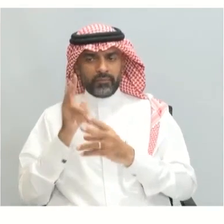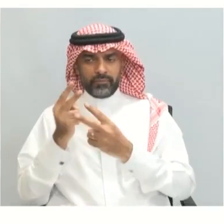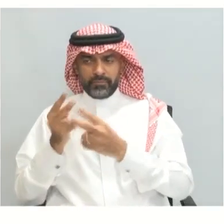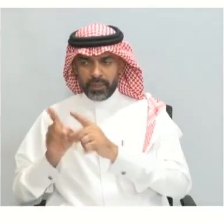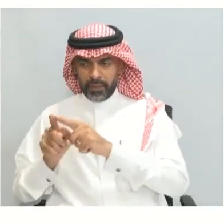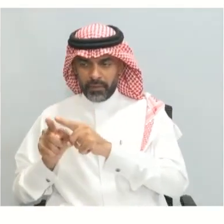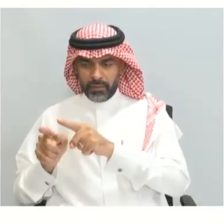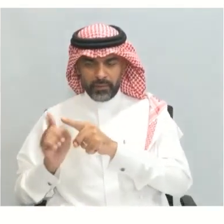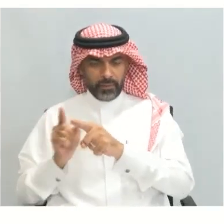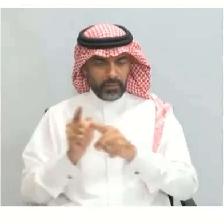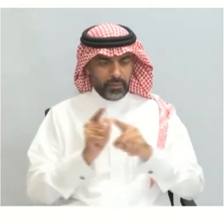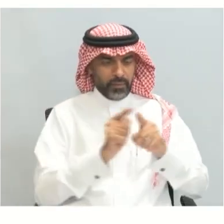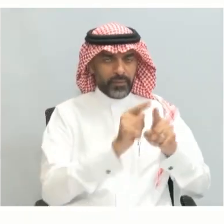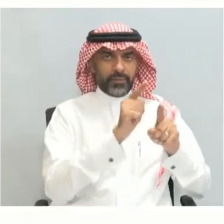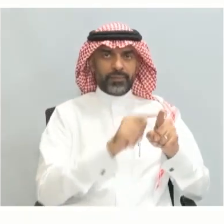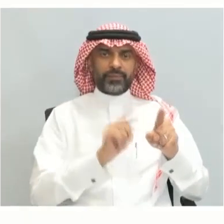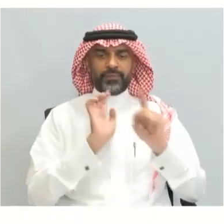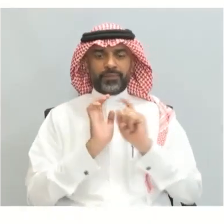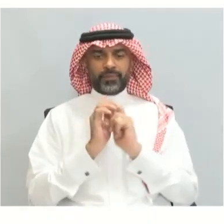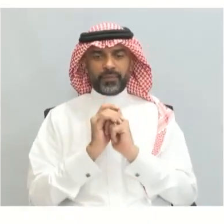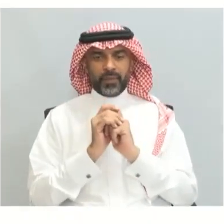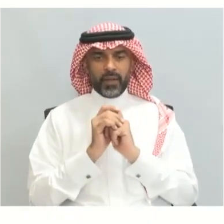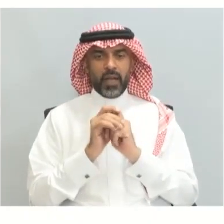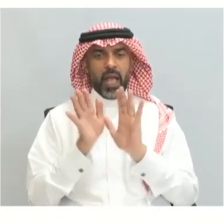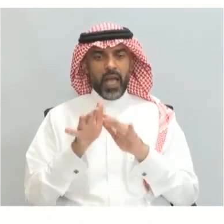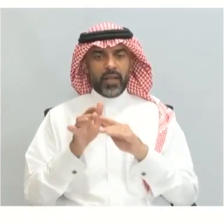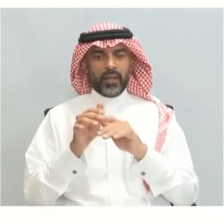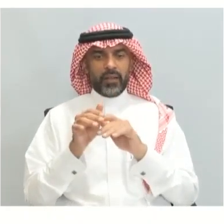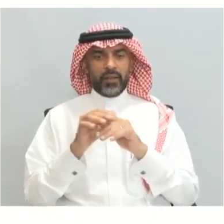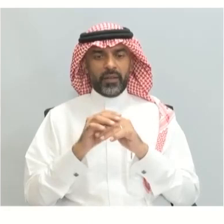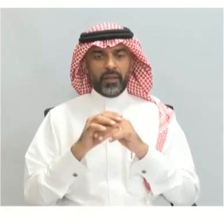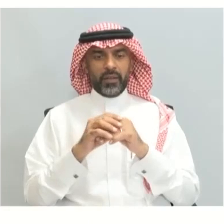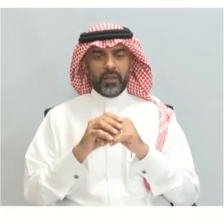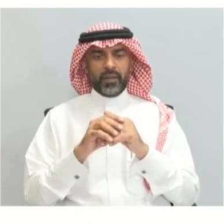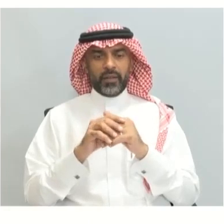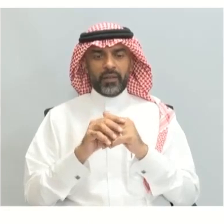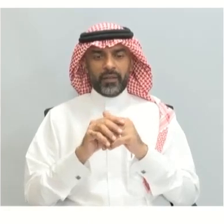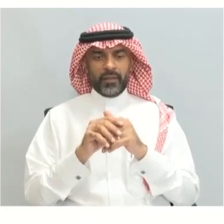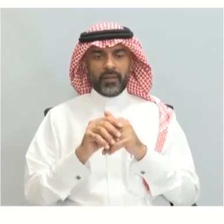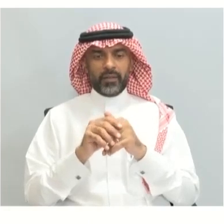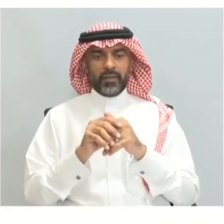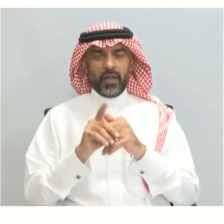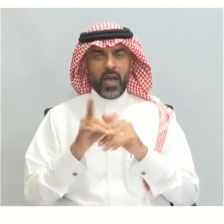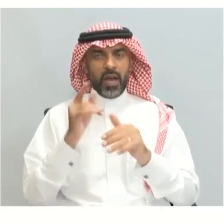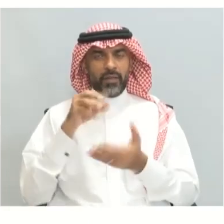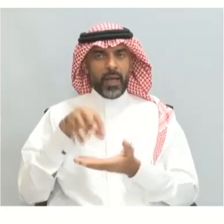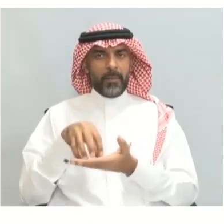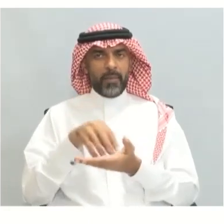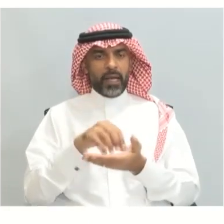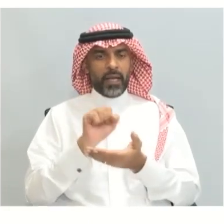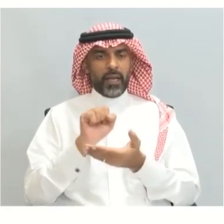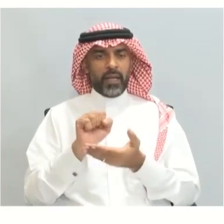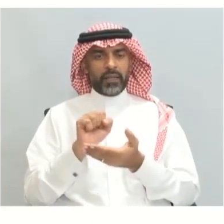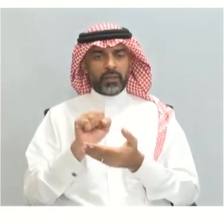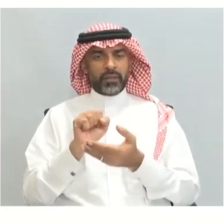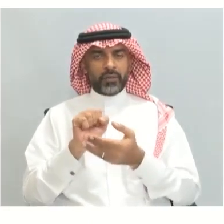الذي تمثله الخريطه على الطبيعه ايضا يحدد الاماكن المخصصه لعناصر الخريطه